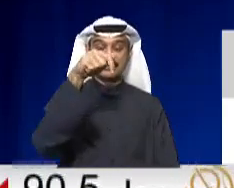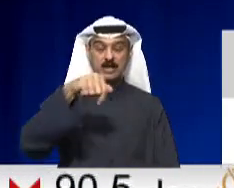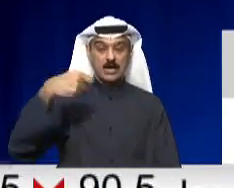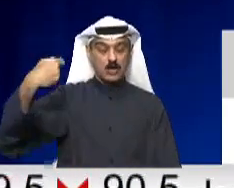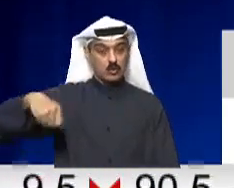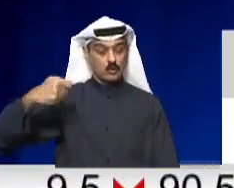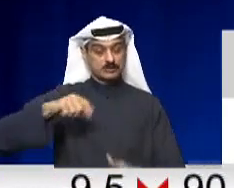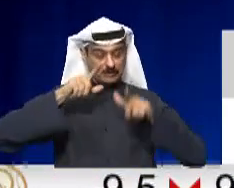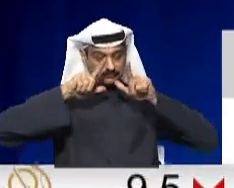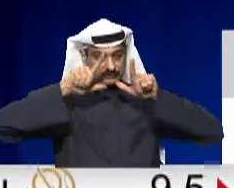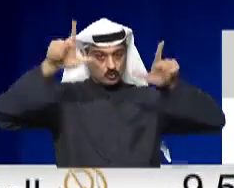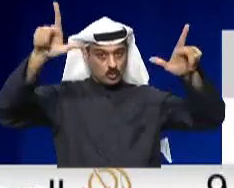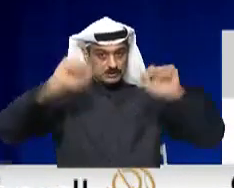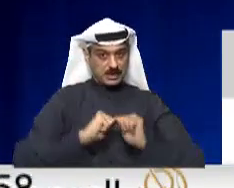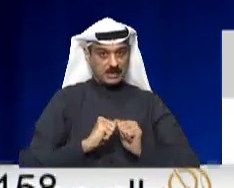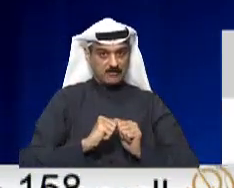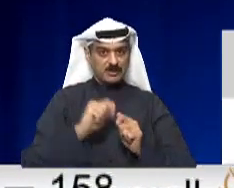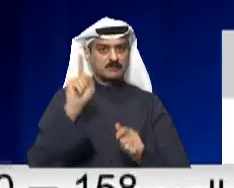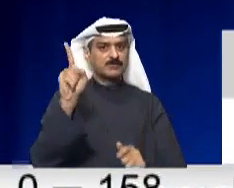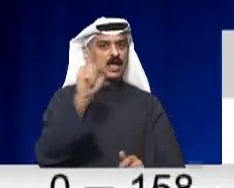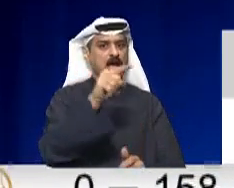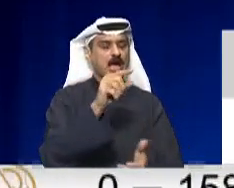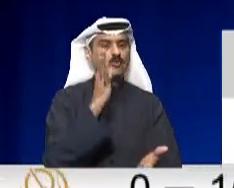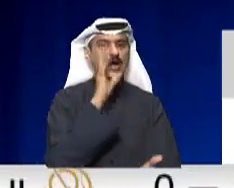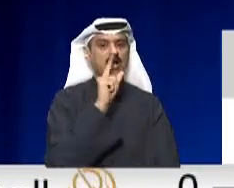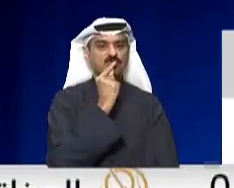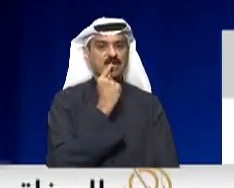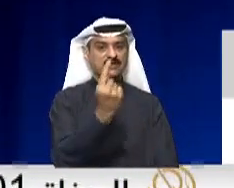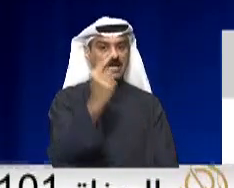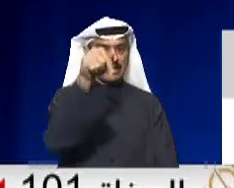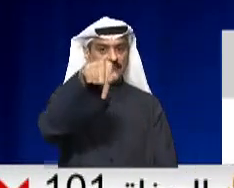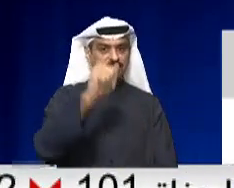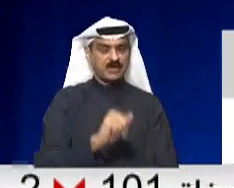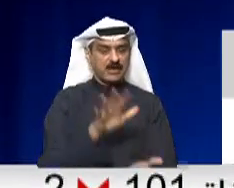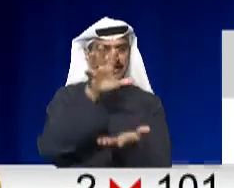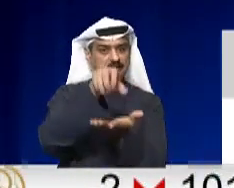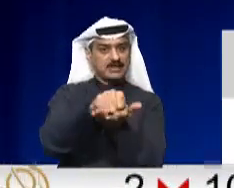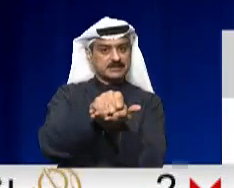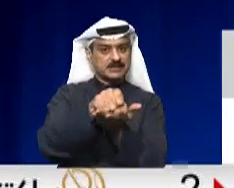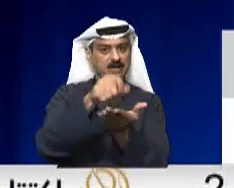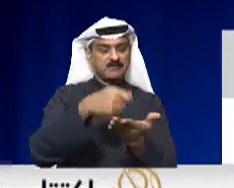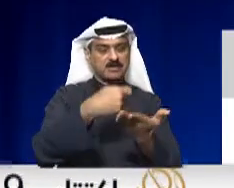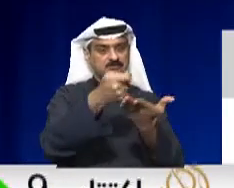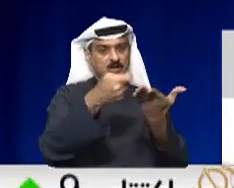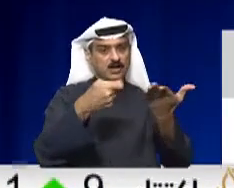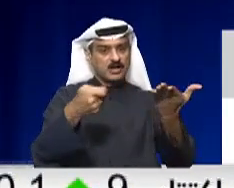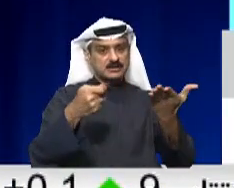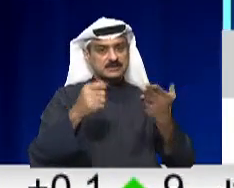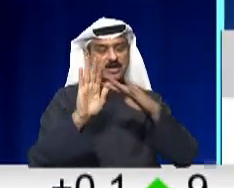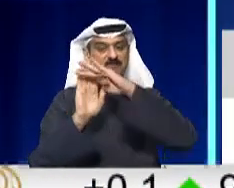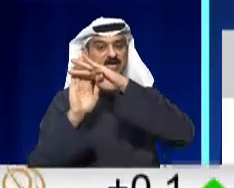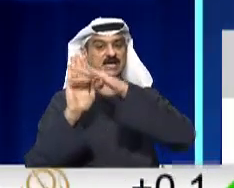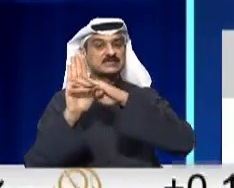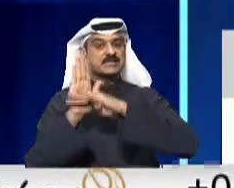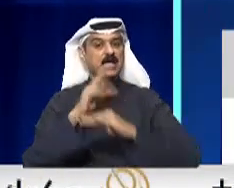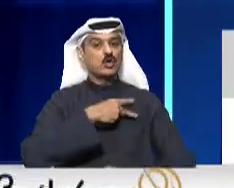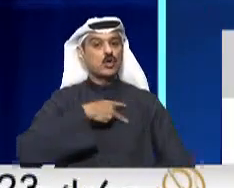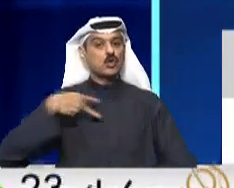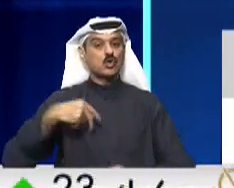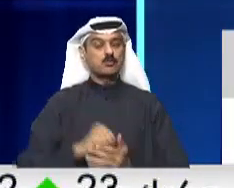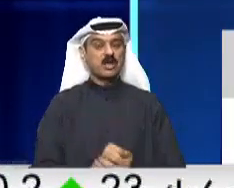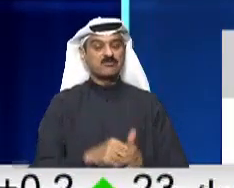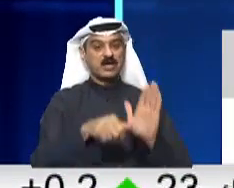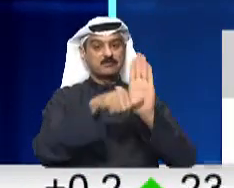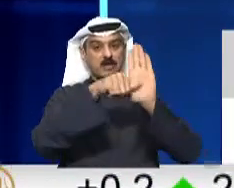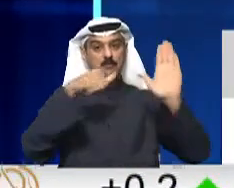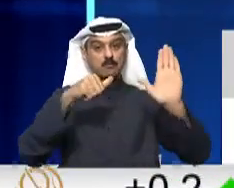لها المواطنين أصحاب الطلبات والراغبين في التخصيص على المشروع إلى التقديم عبر تطبيق سهل الحكومي ابتداء من